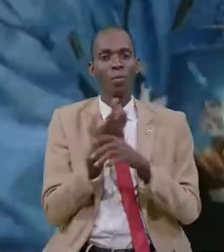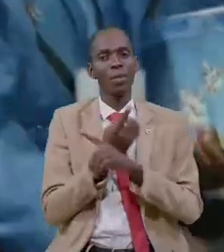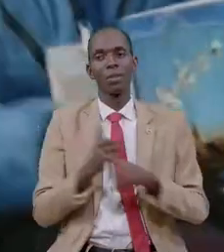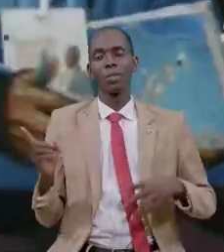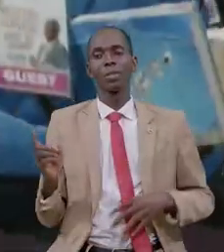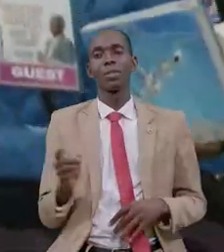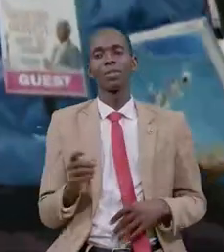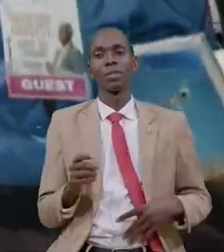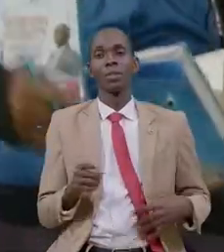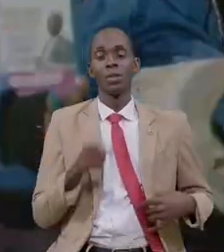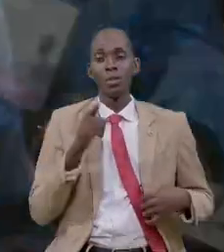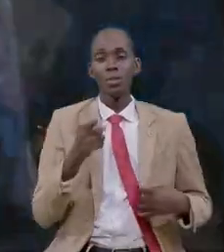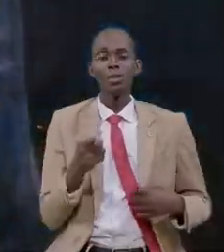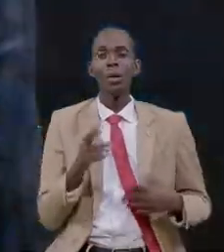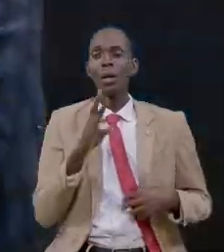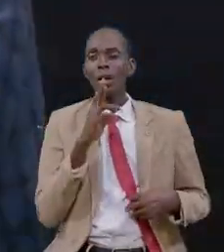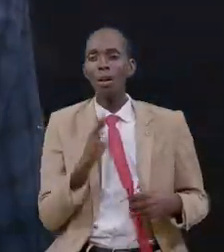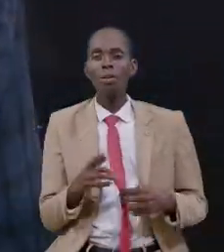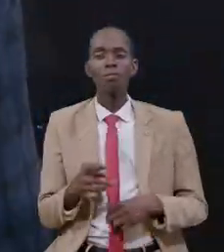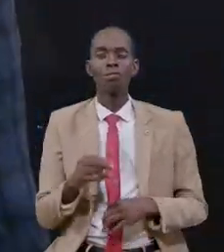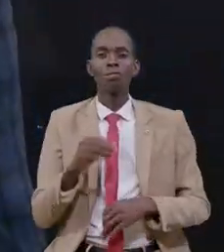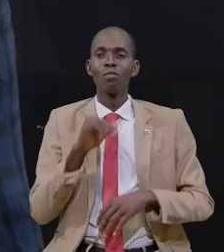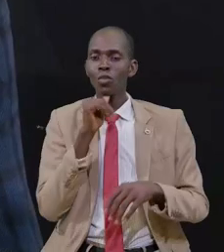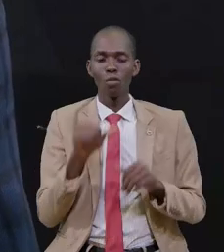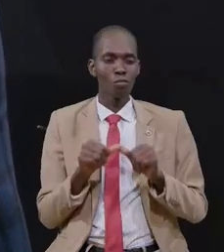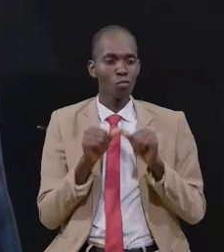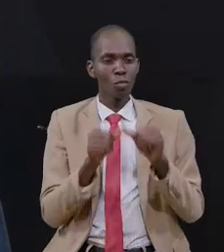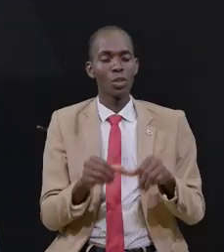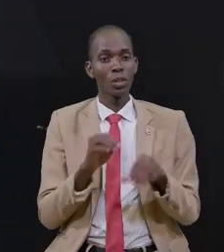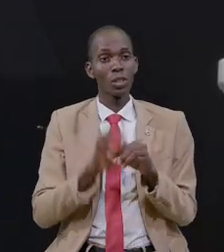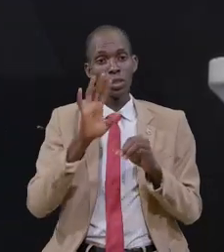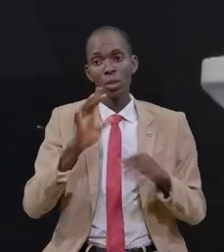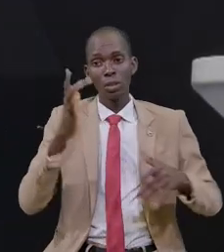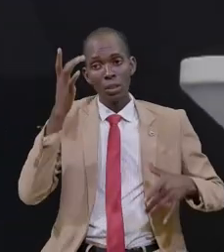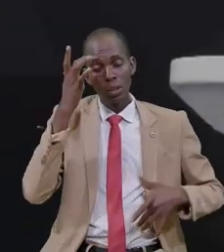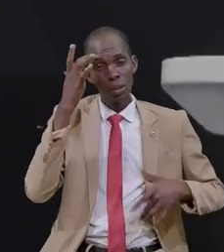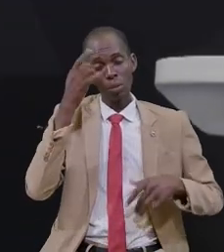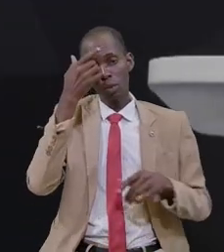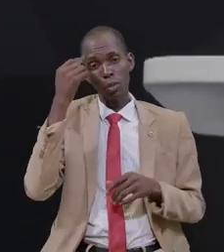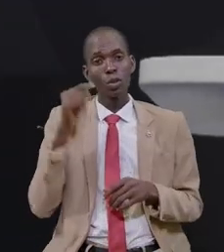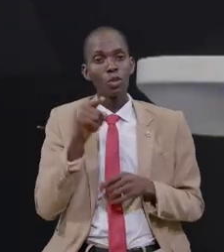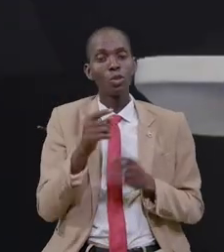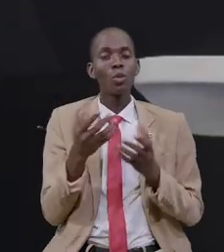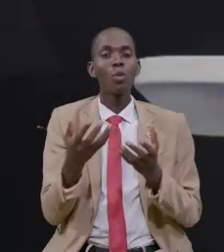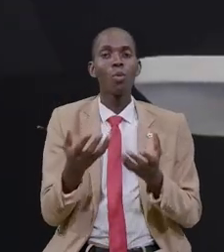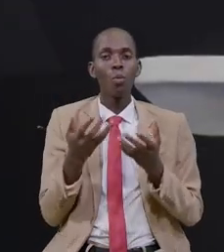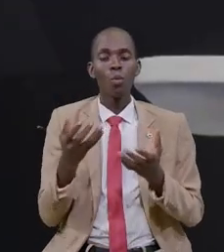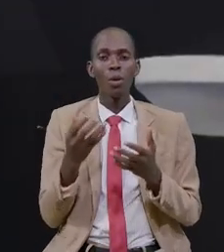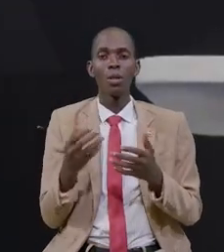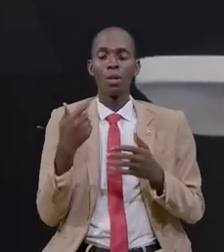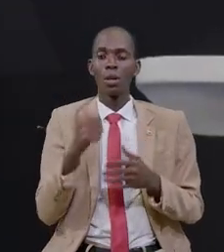délivrance. Tu ne t'attaches pas à ta maladie parce que tu veux